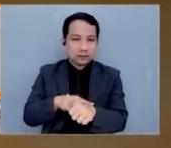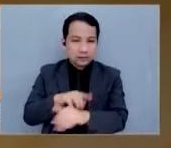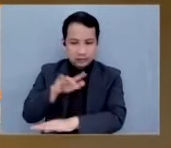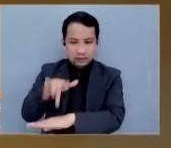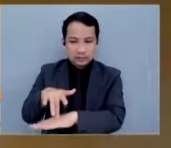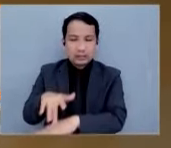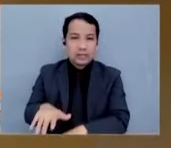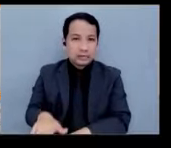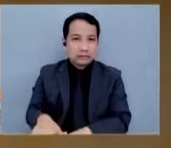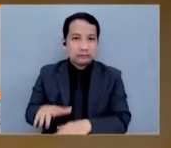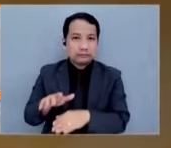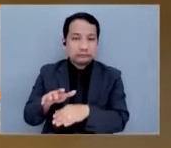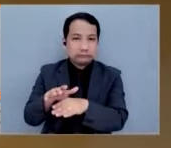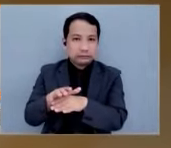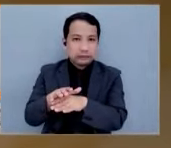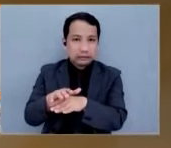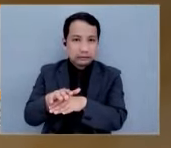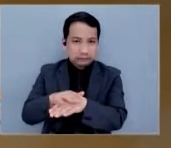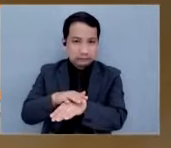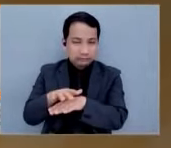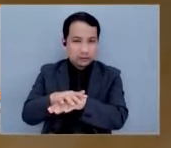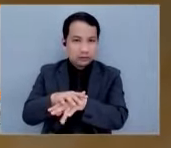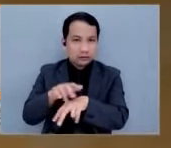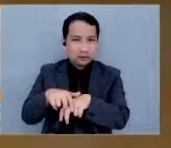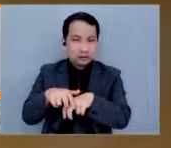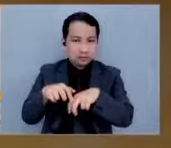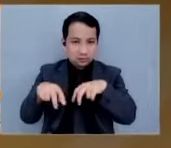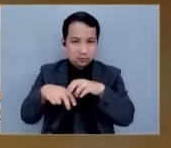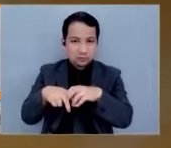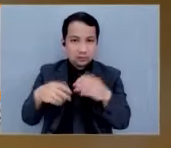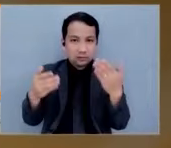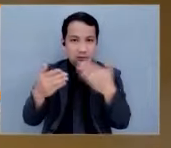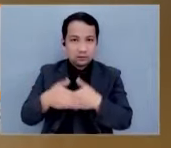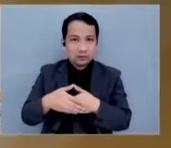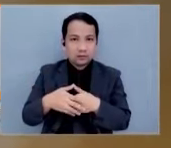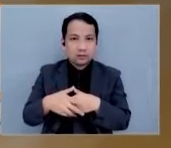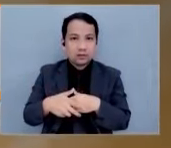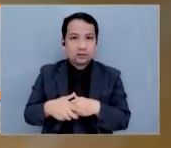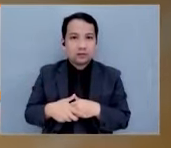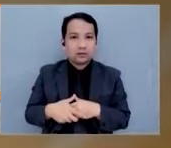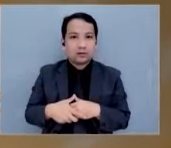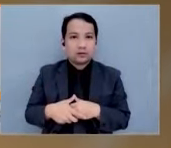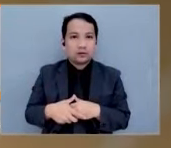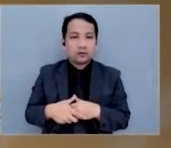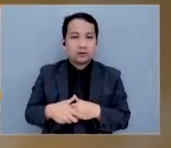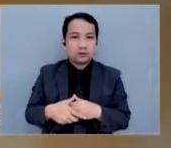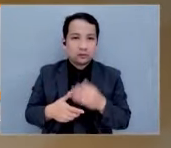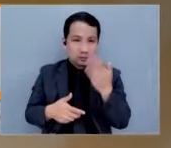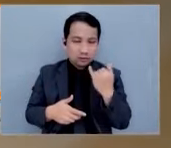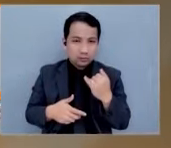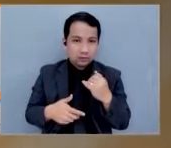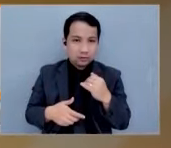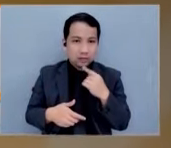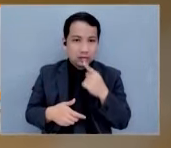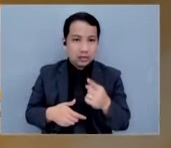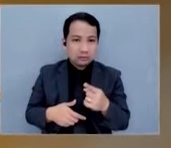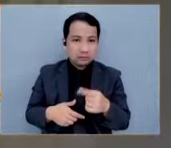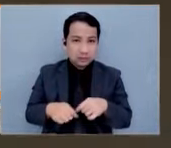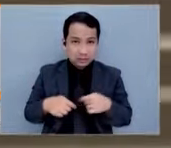sa hita nito. Nang makarating sa madilim na parte ng kalsada, bigla na lang daw inilabas ng driver ang kanyang